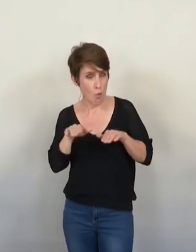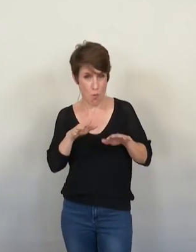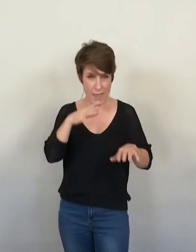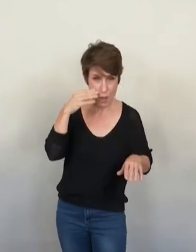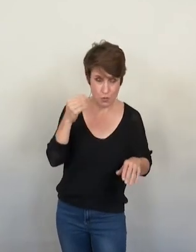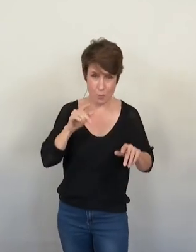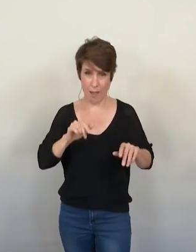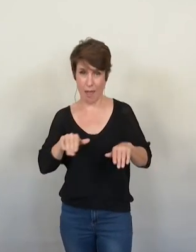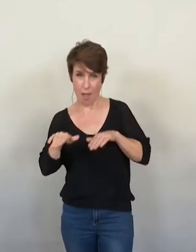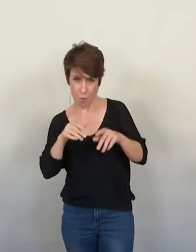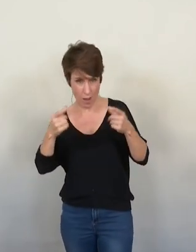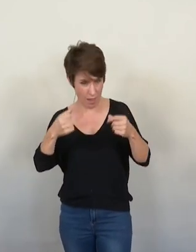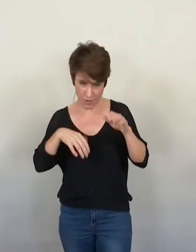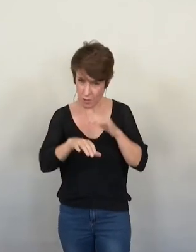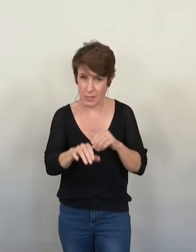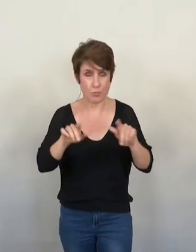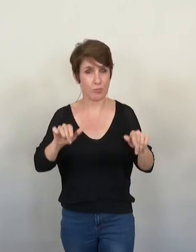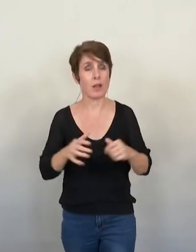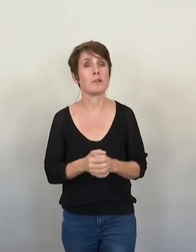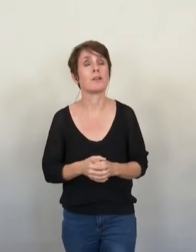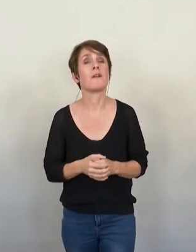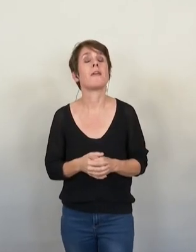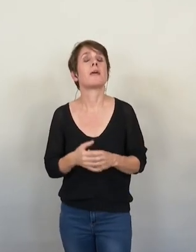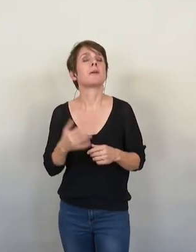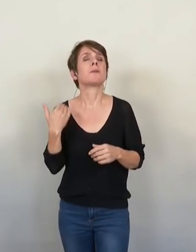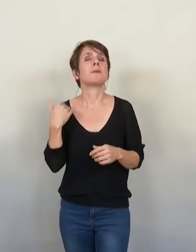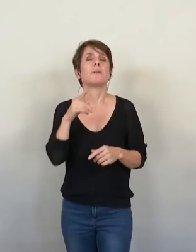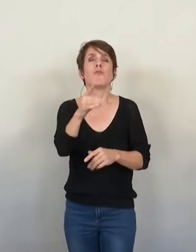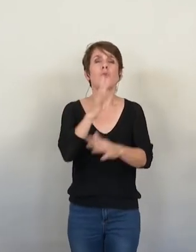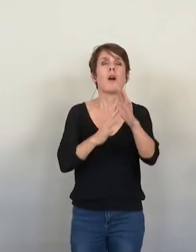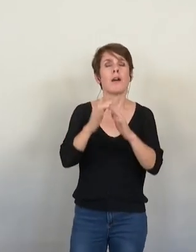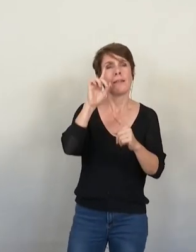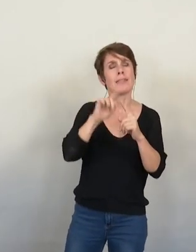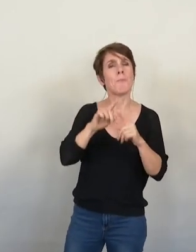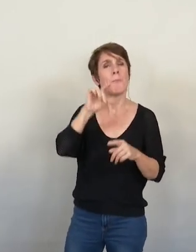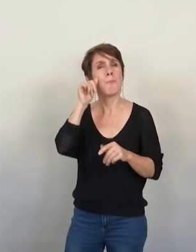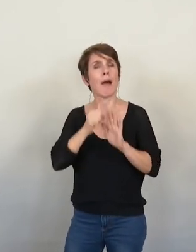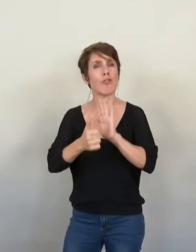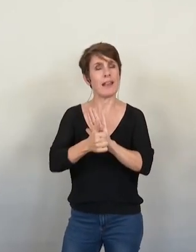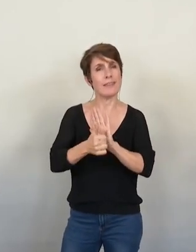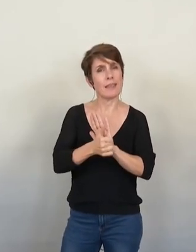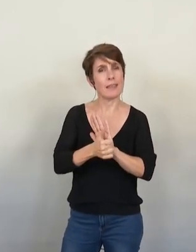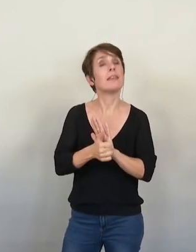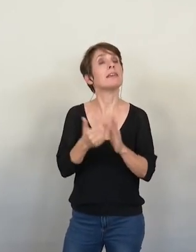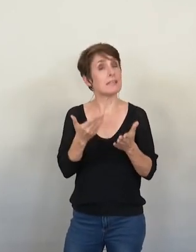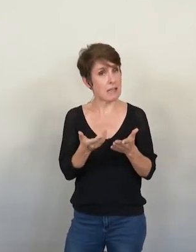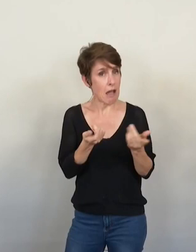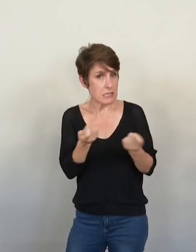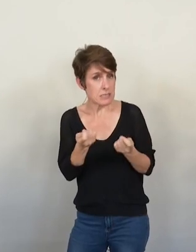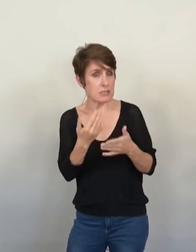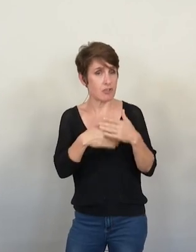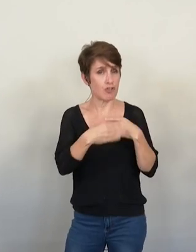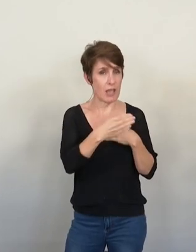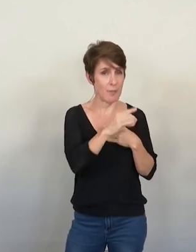moyen financier et cette question de la parentalité qui a été évoquée elle se travaille dans les MDH mais elle se travaille aussi ailleurs il ne faut